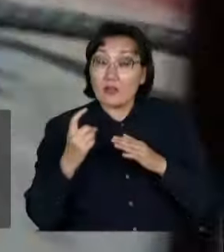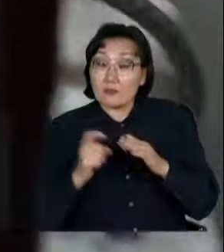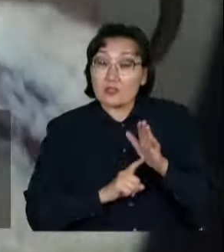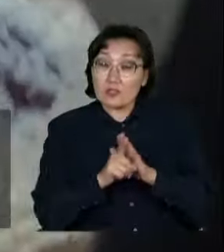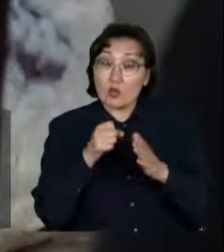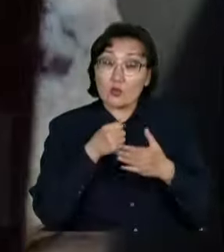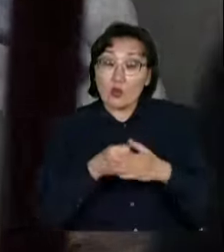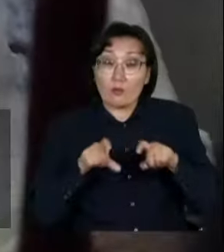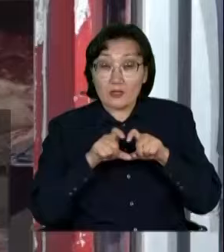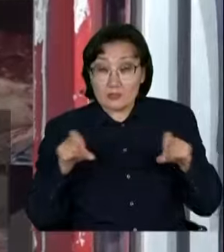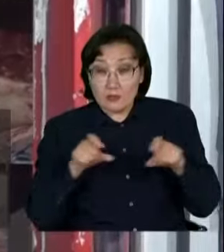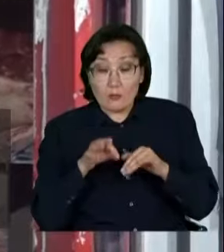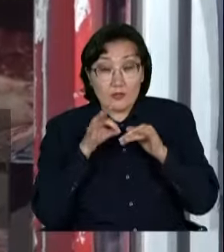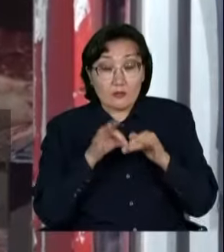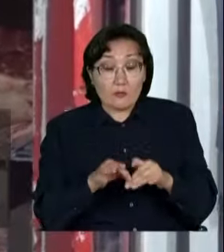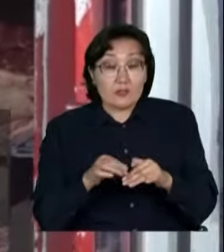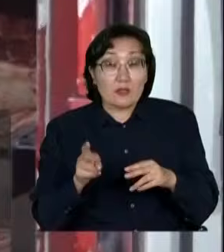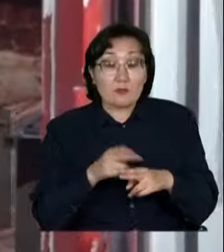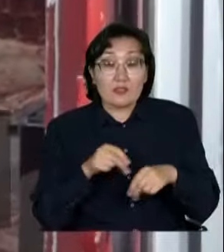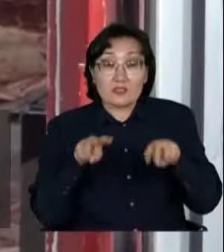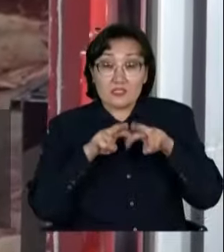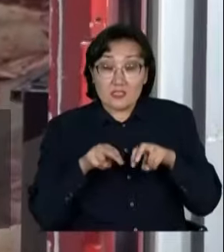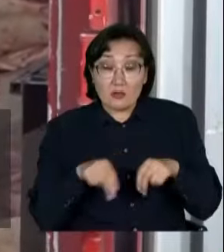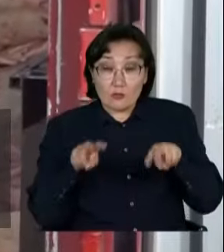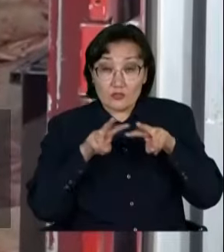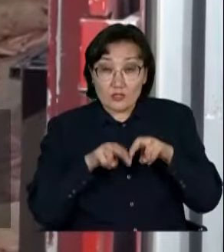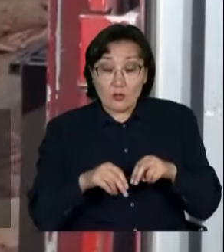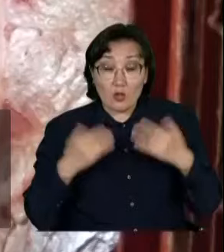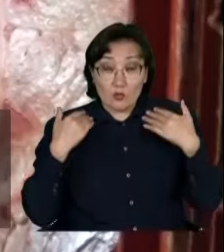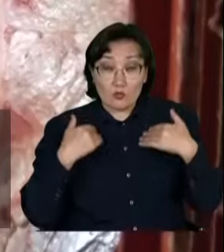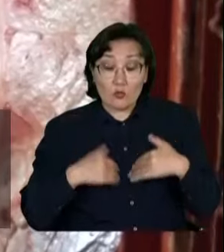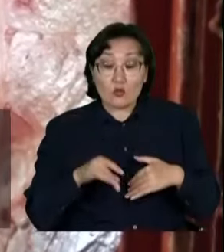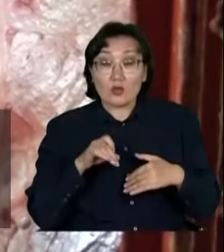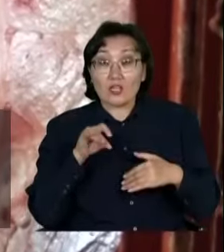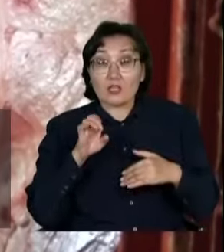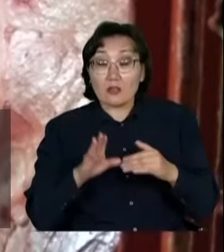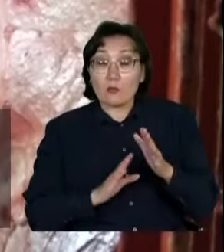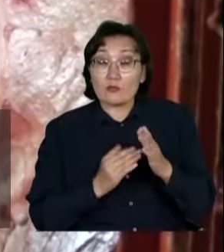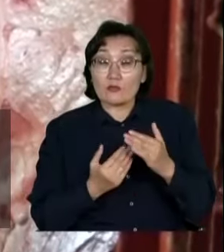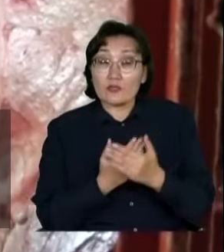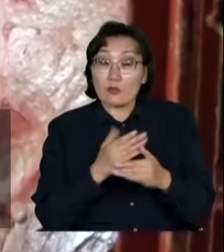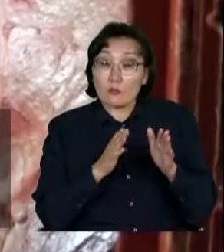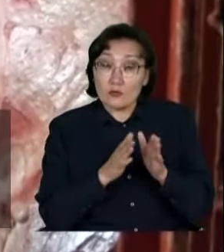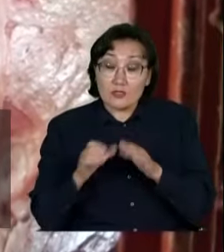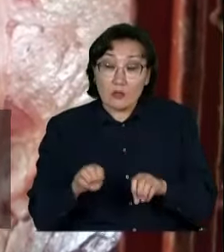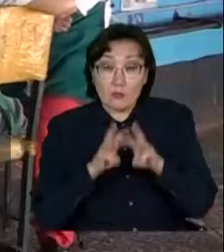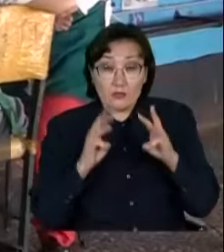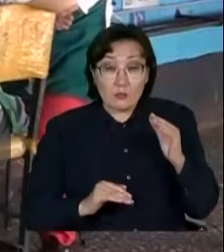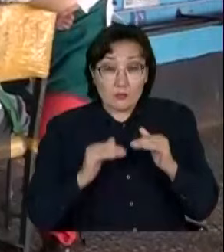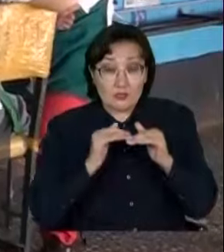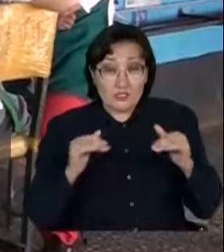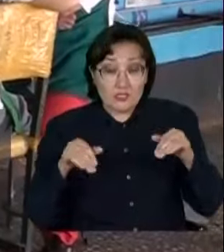убоя животных без проведения ветеринарного осмотра и экспертизы туш и органов. Новая система позволит обеспечить высокий уровень